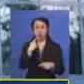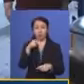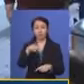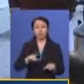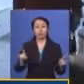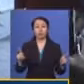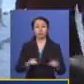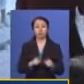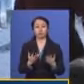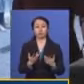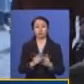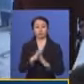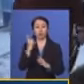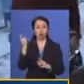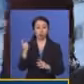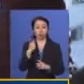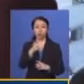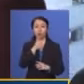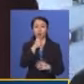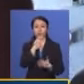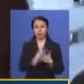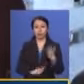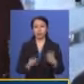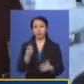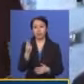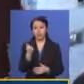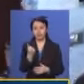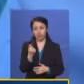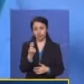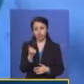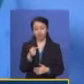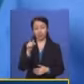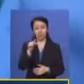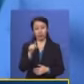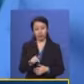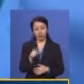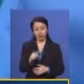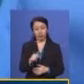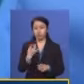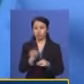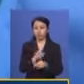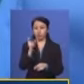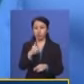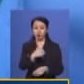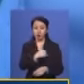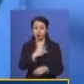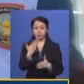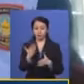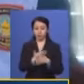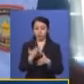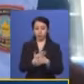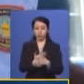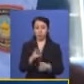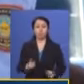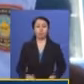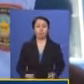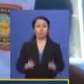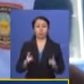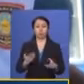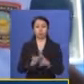что со счетов владельцев пытаются снять деньги. А они, то есть мошенники, хотят помочь. На самом деле преступники